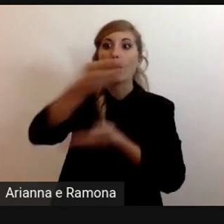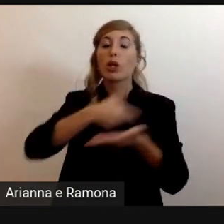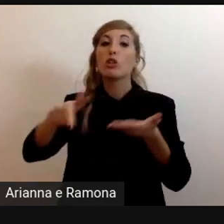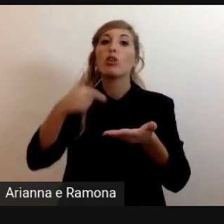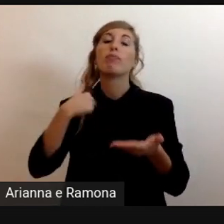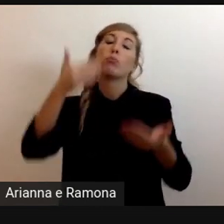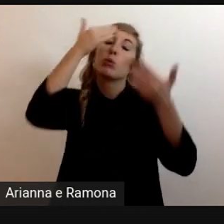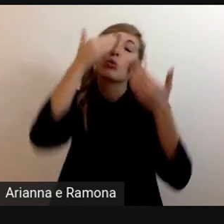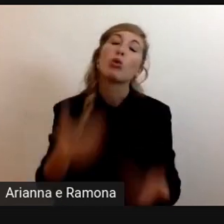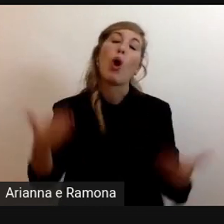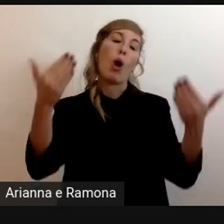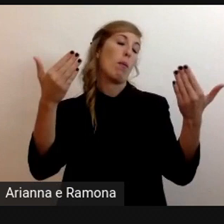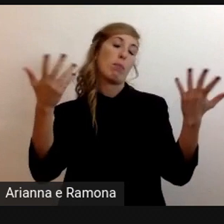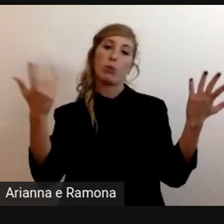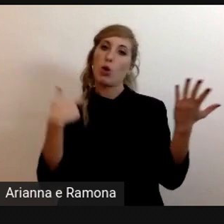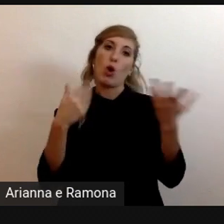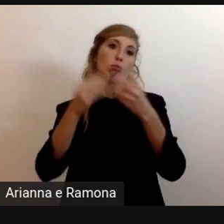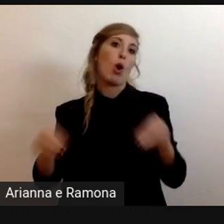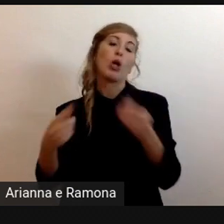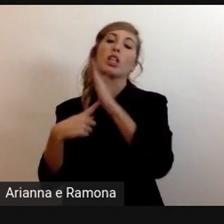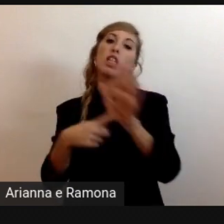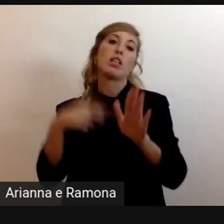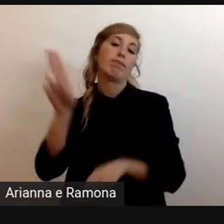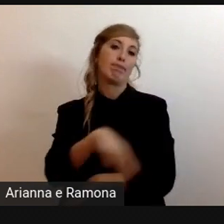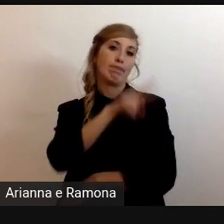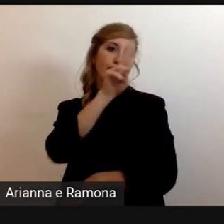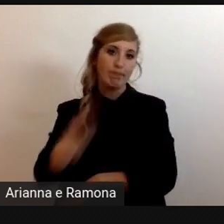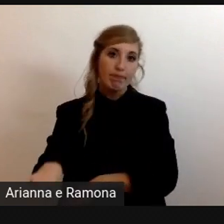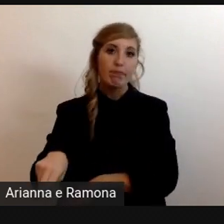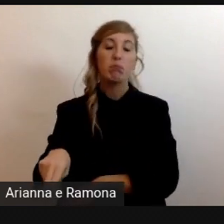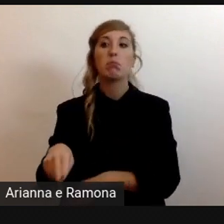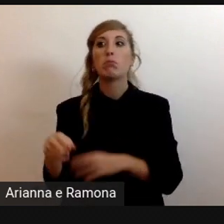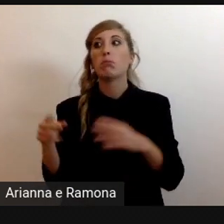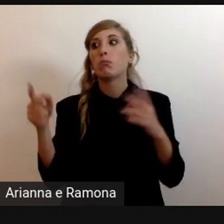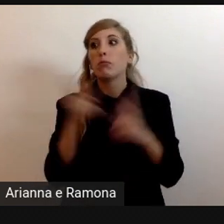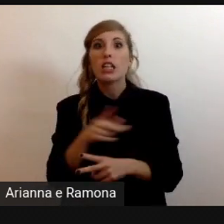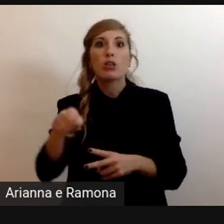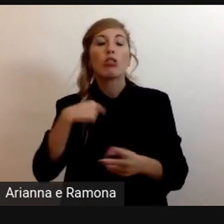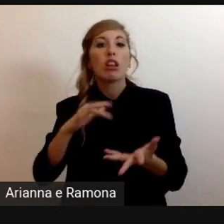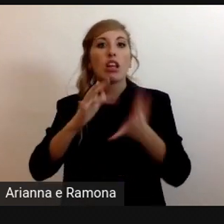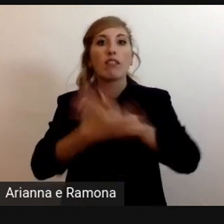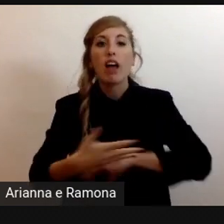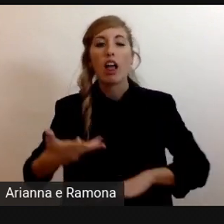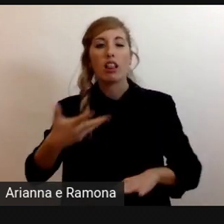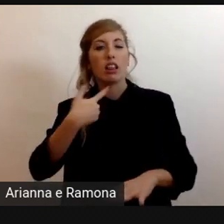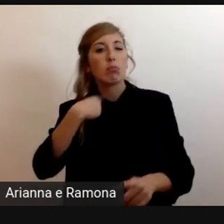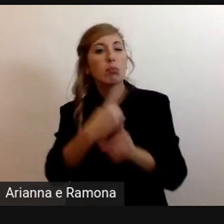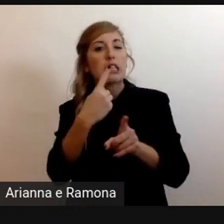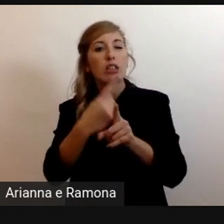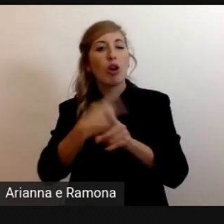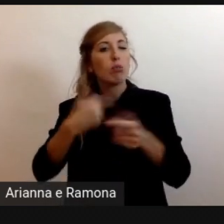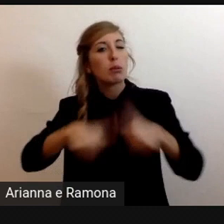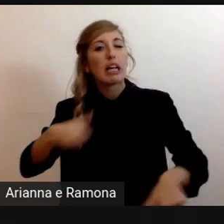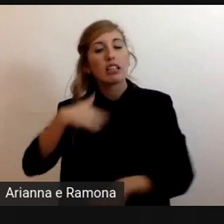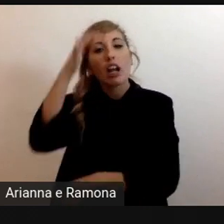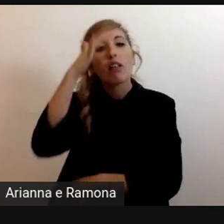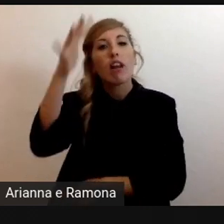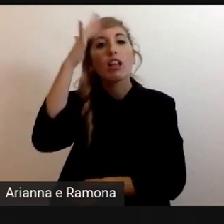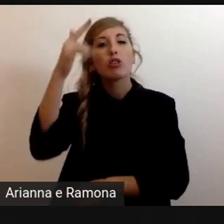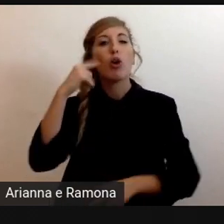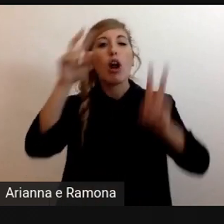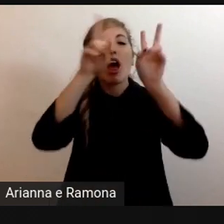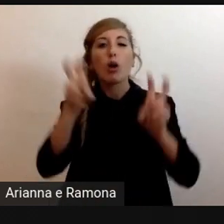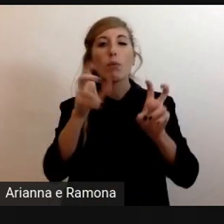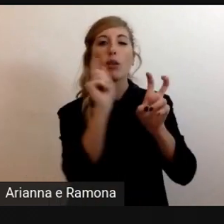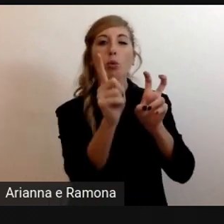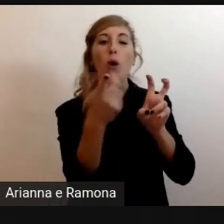è stata annullata ma che venga ancora più indispensabile in una riflessione sulla e sulla tematica sulla